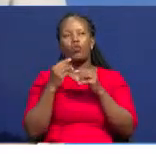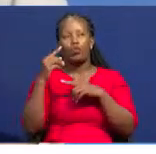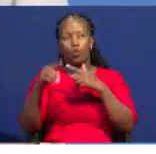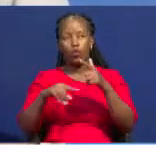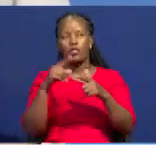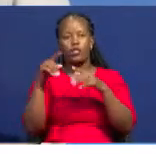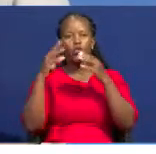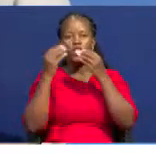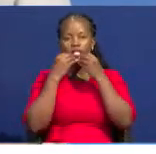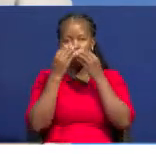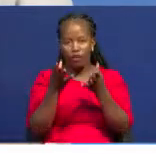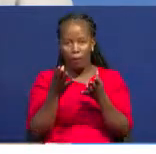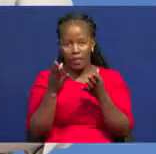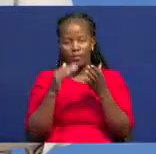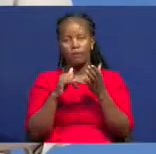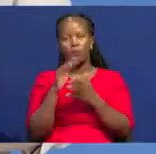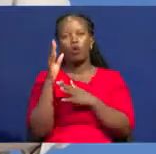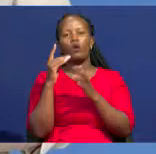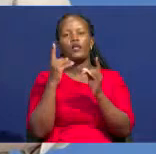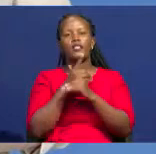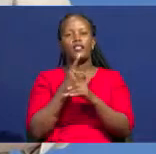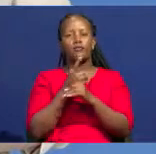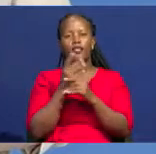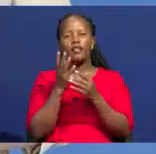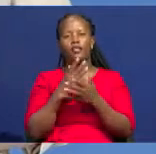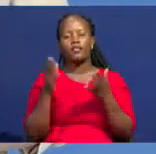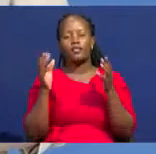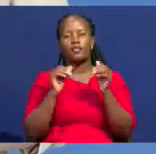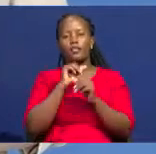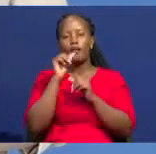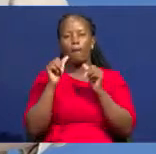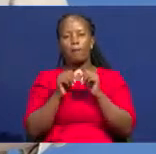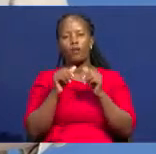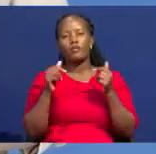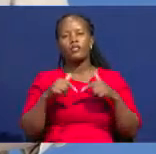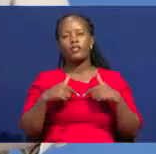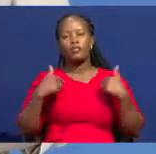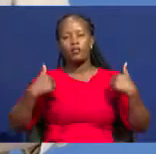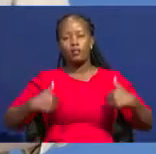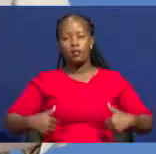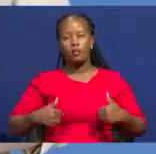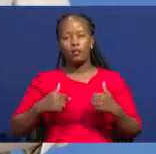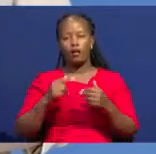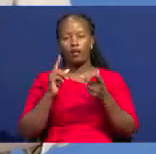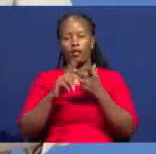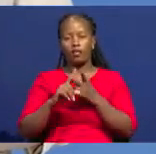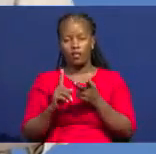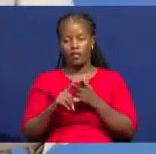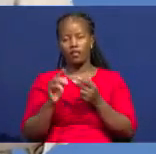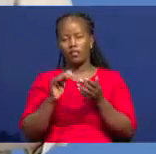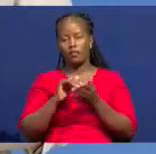nitaendelea kukuletea mambo mengine yanayovutia kuhusu utamaduni na jamii ya